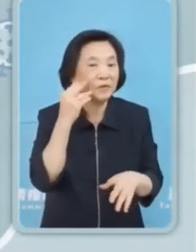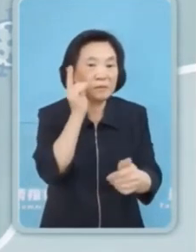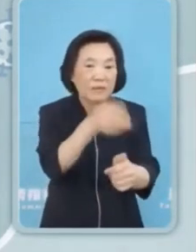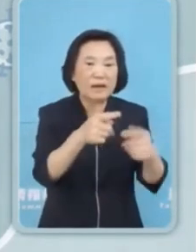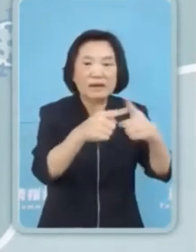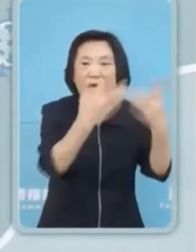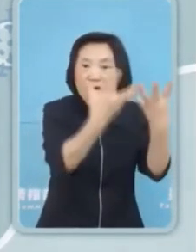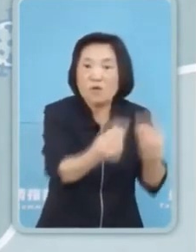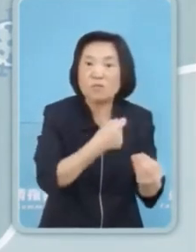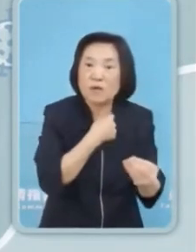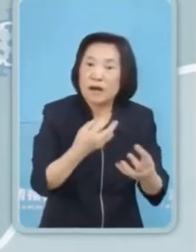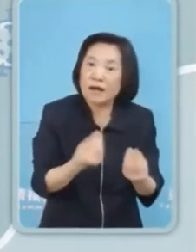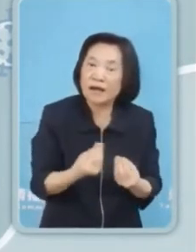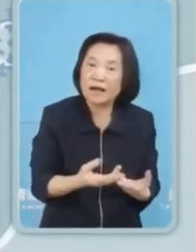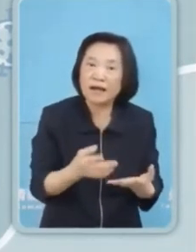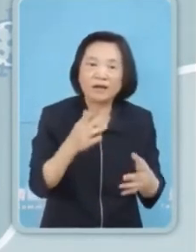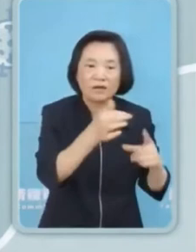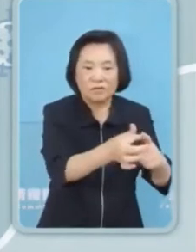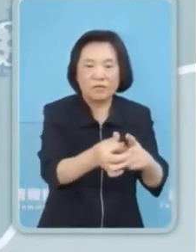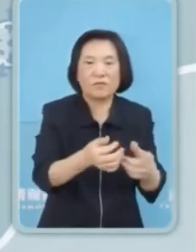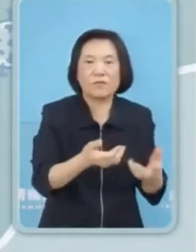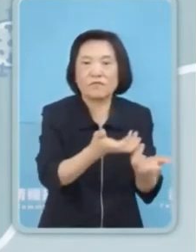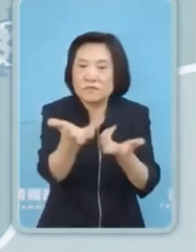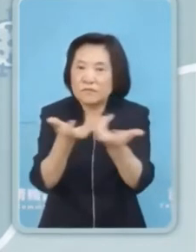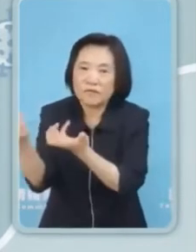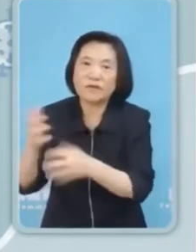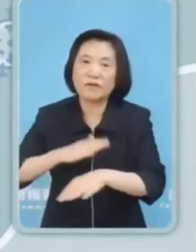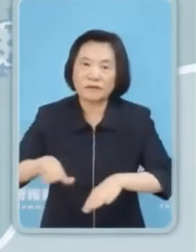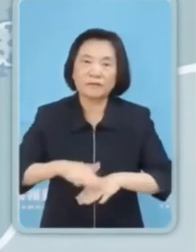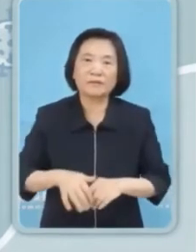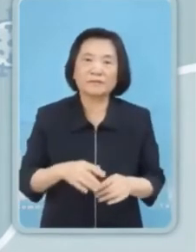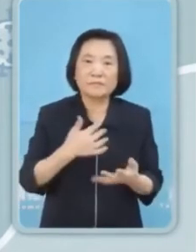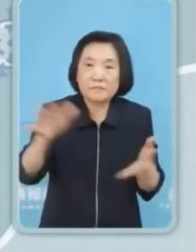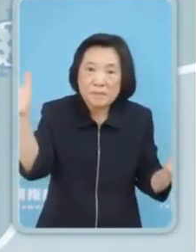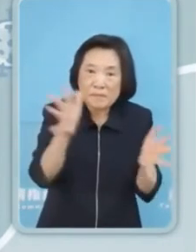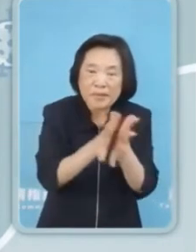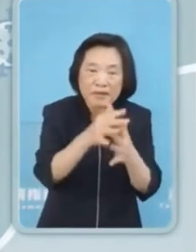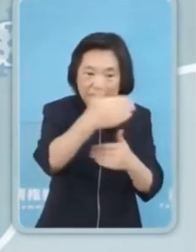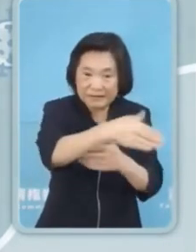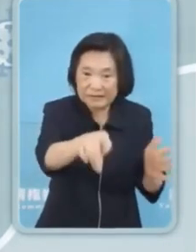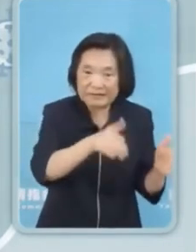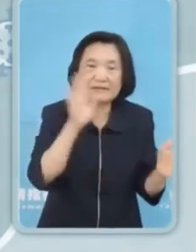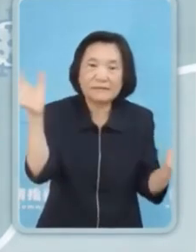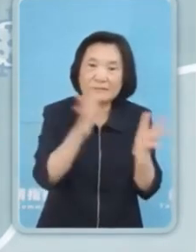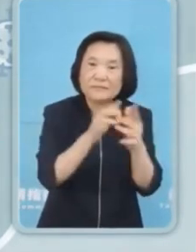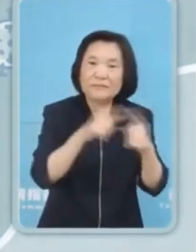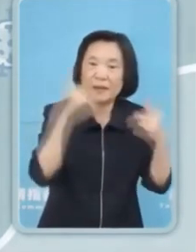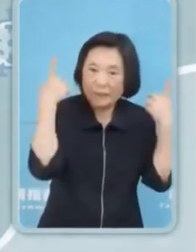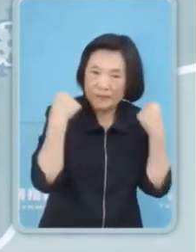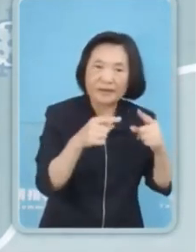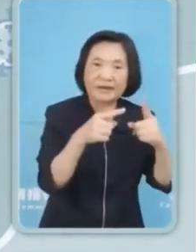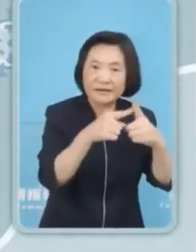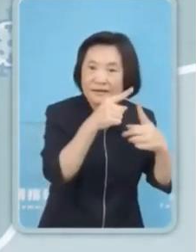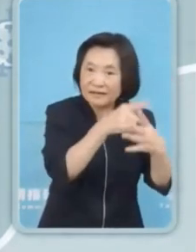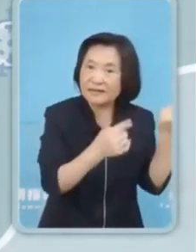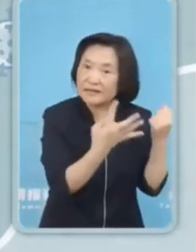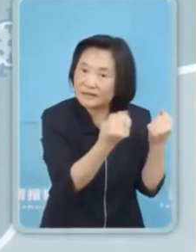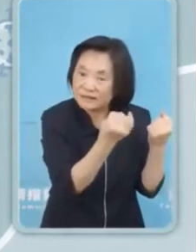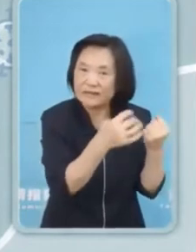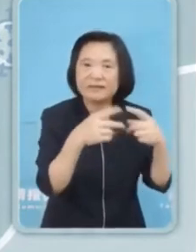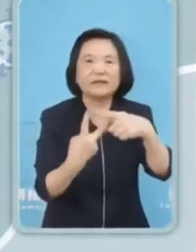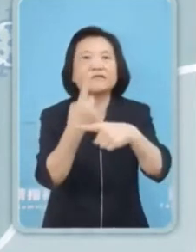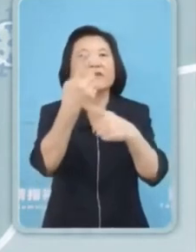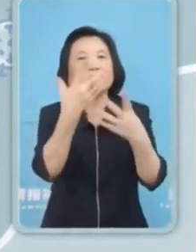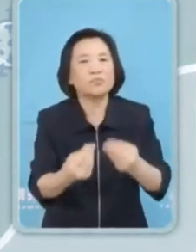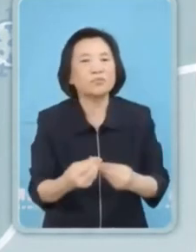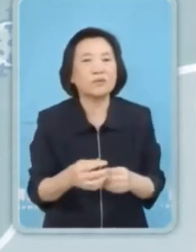的原则，分区分流降载收托，总数不得超过原实际收托数的1/2，不是核